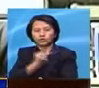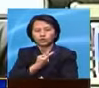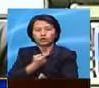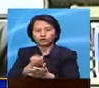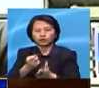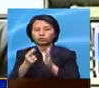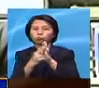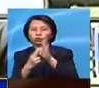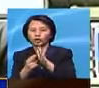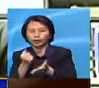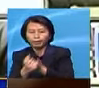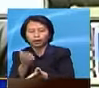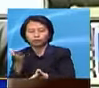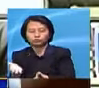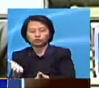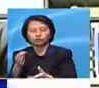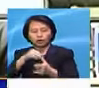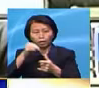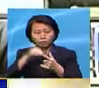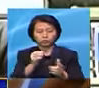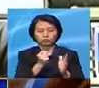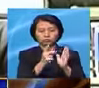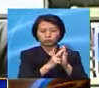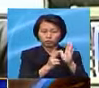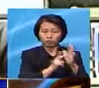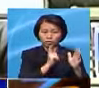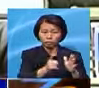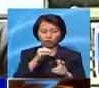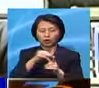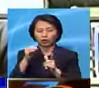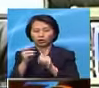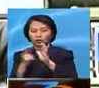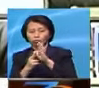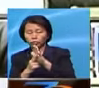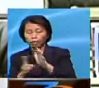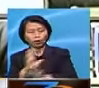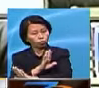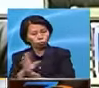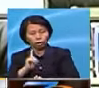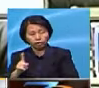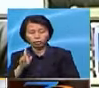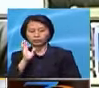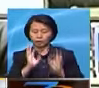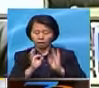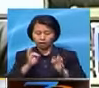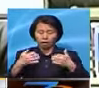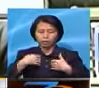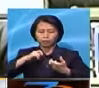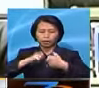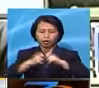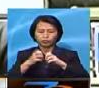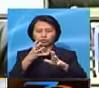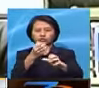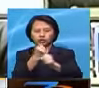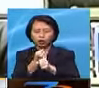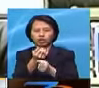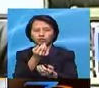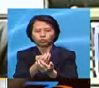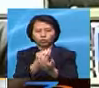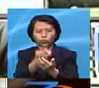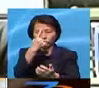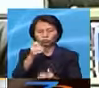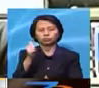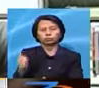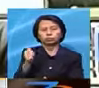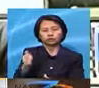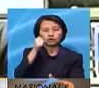segi perundangan mahupun Syariah ataupun sivil sekiranya bermasalah untuk mendapatkan nafkah untuk diri mereka